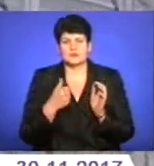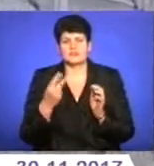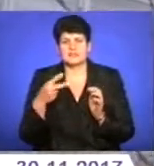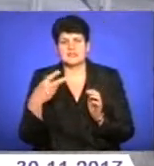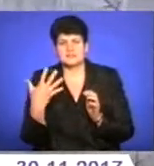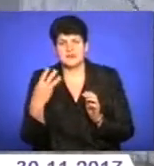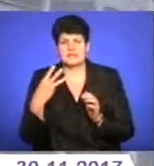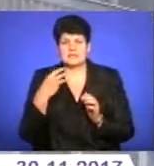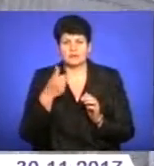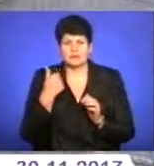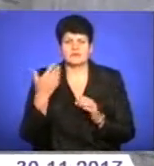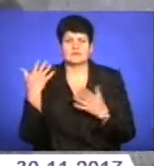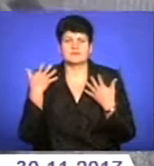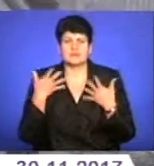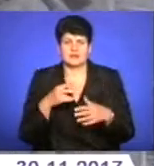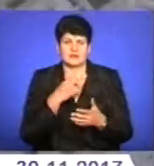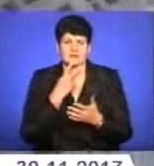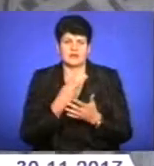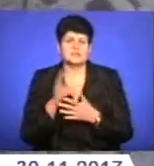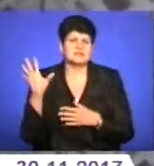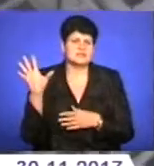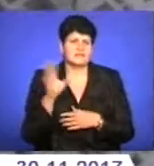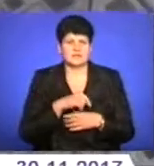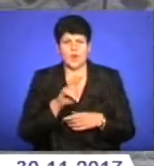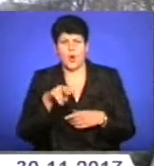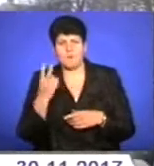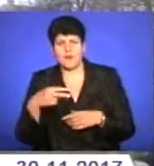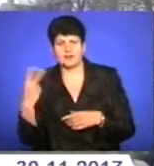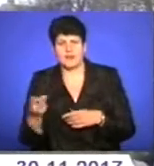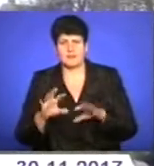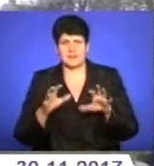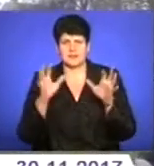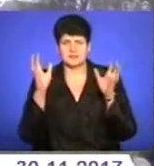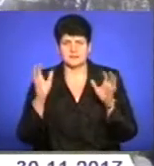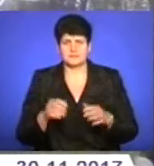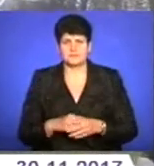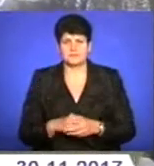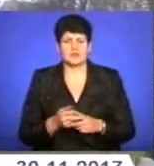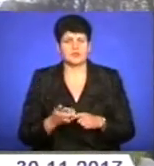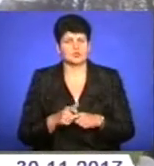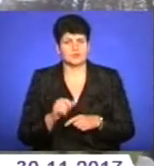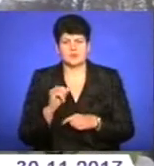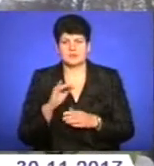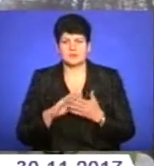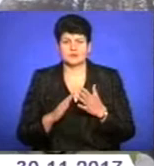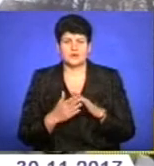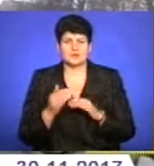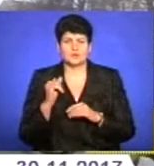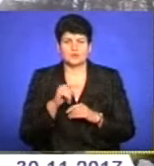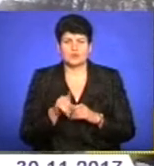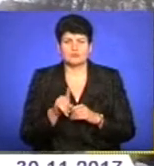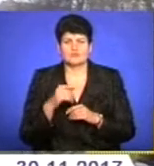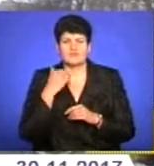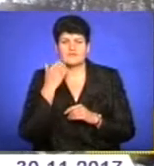будинки втратили свій первісний вигляд. Майже з усіх облітає плитка. Дуже погана ситуація в тому, що мені найстидно,